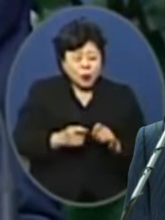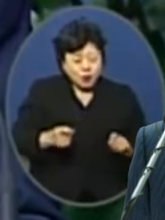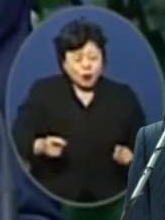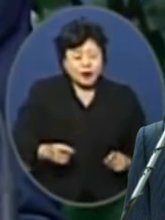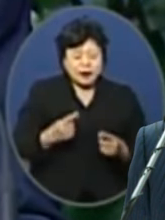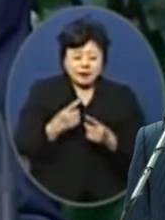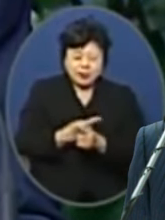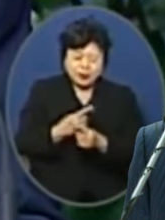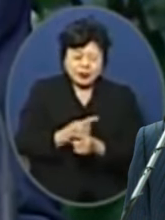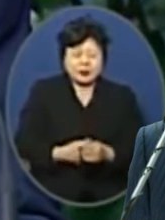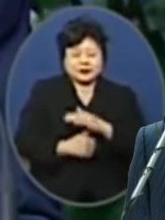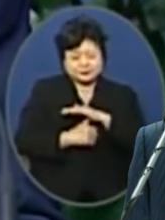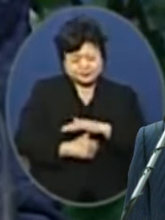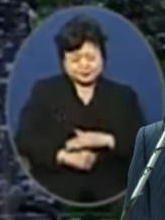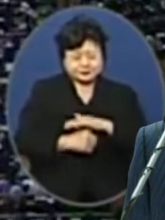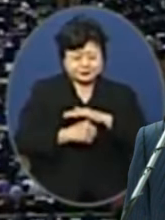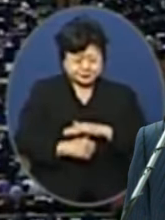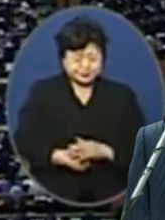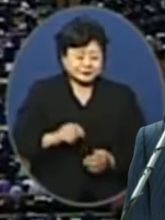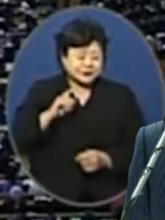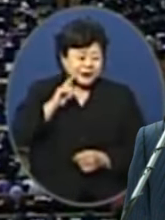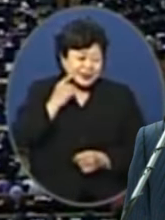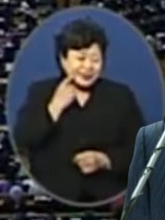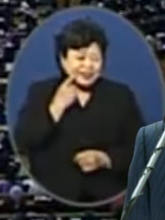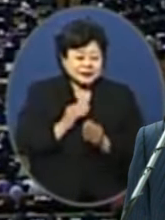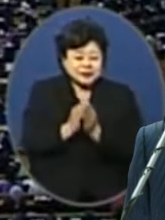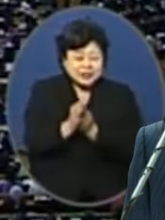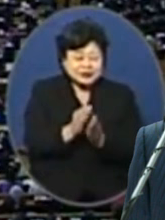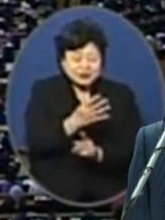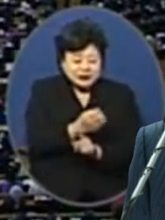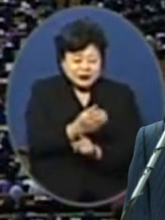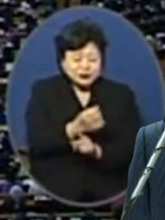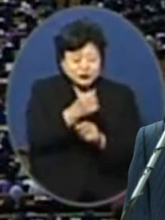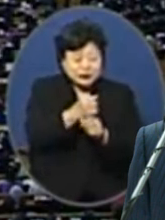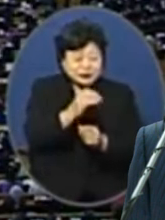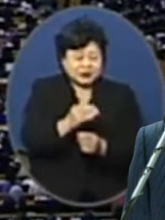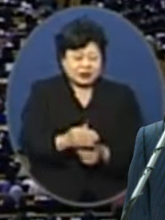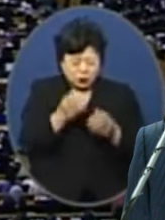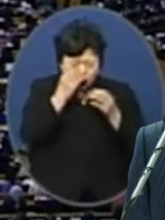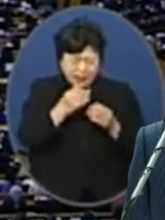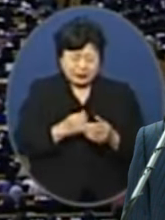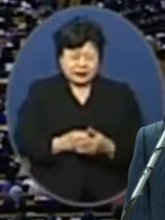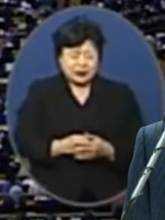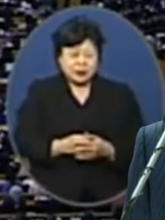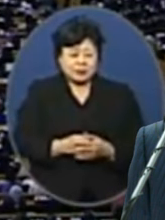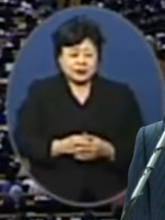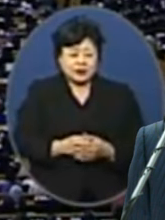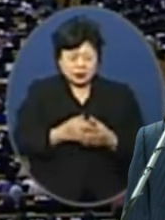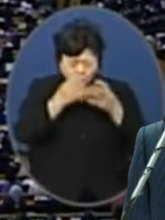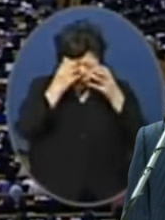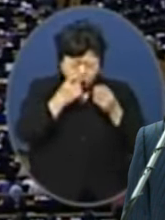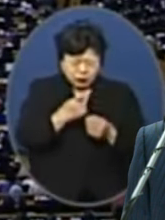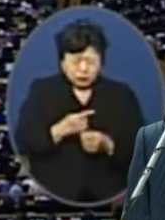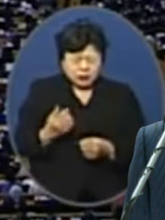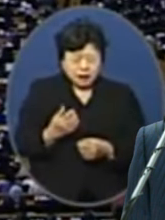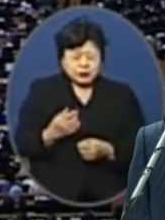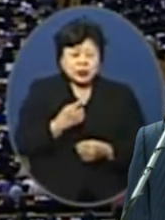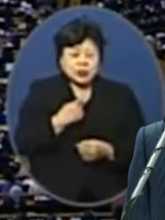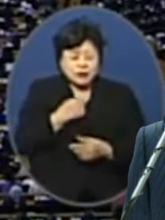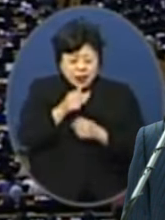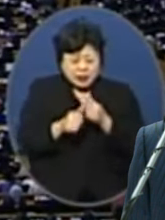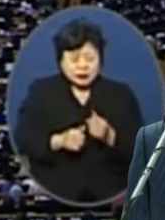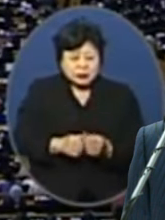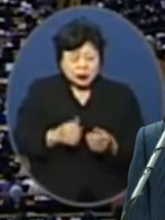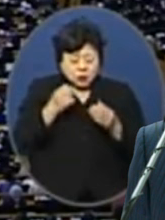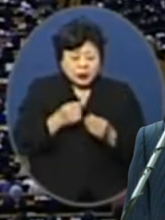깨어지고 참으면 아름다운 진주가 되는 것입니다 고난으로 인해 고통과 아픔을 겪지만 고난은 하나님의